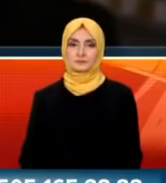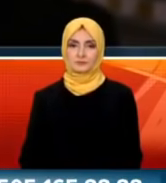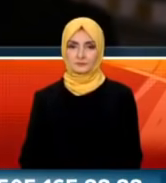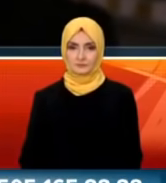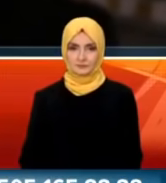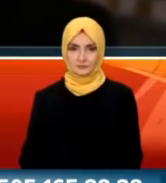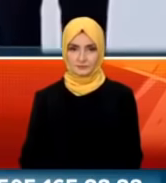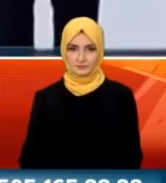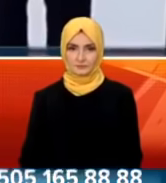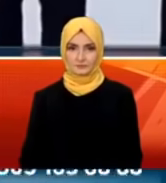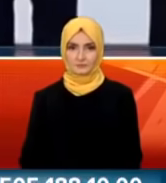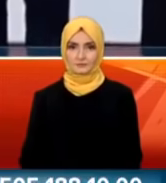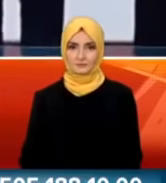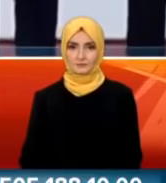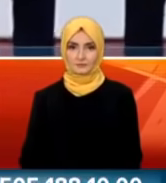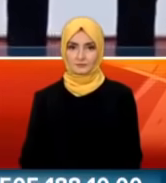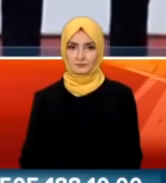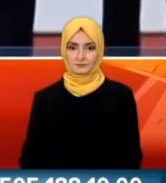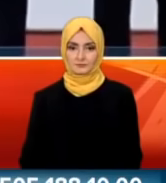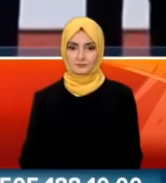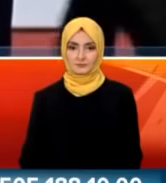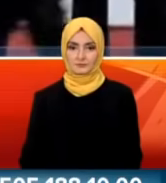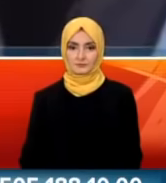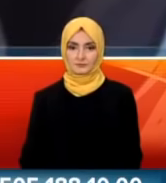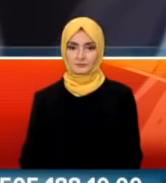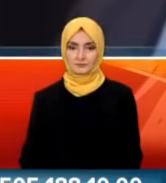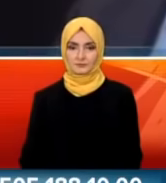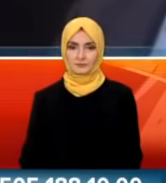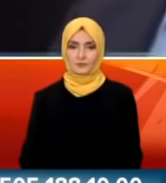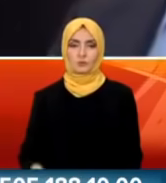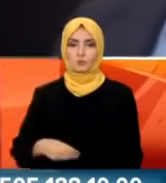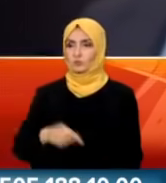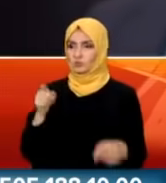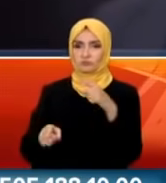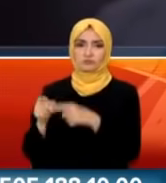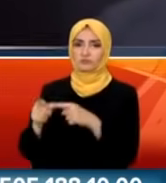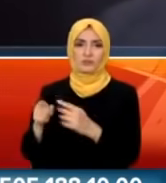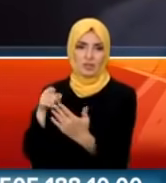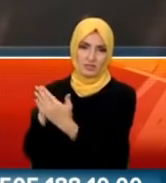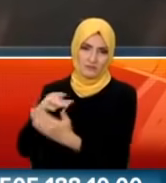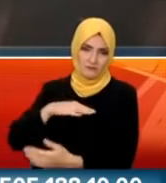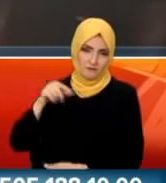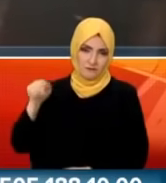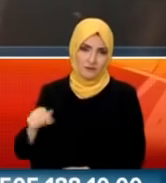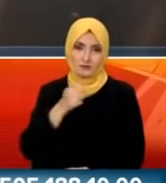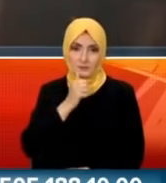bu kadar kadın olduğunu söylediğim halde. Bakayım ne yapacak? Suçlamaların hedefindeki Alim Karaca